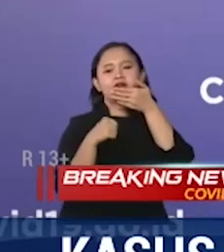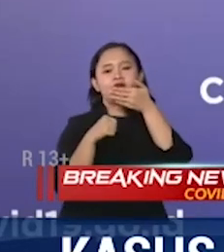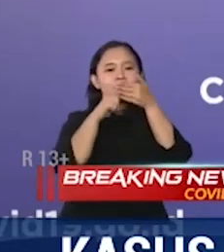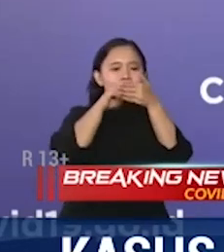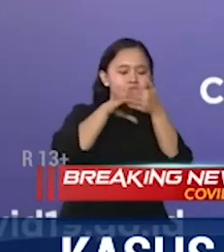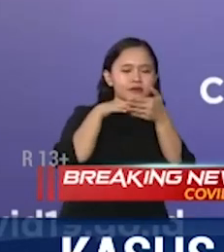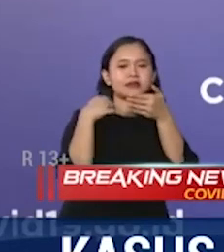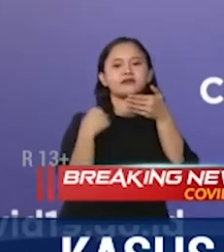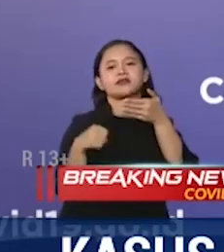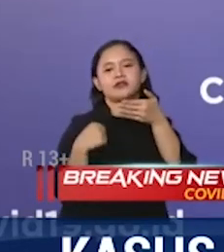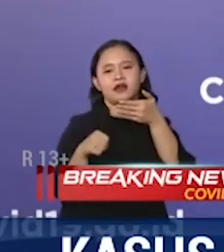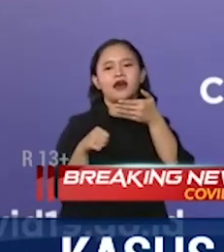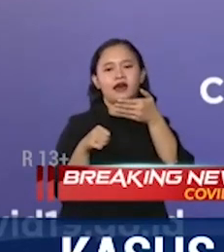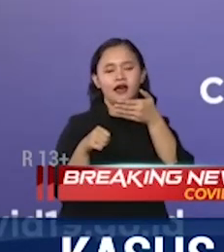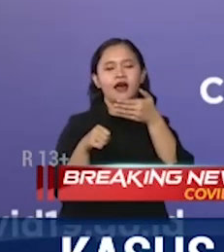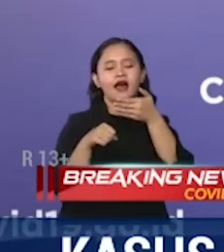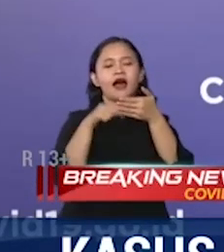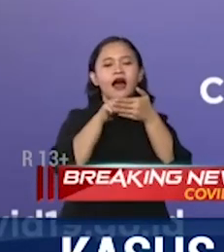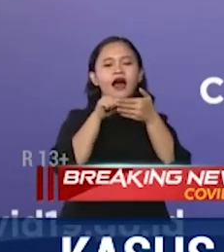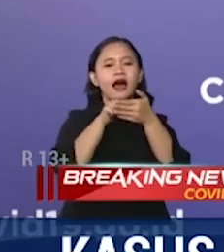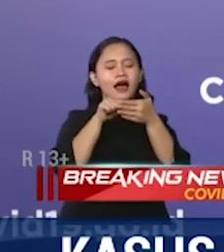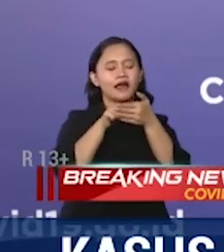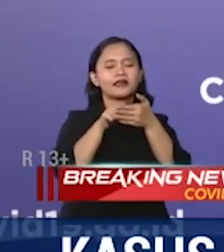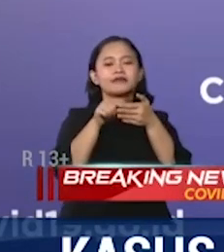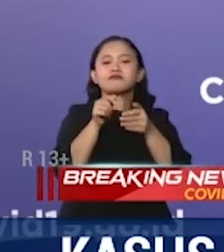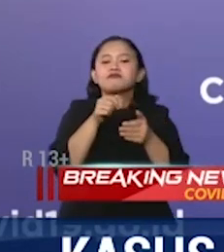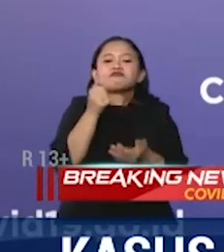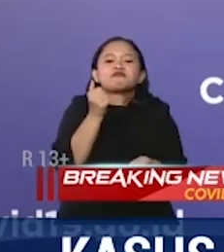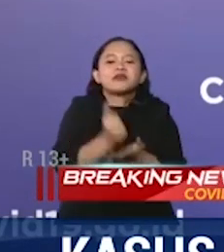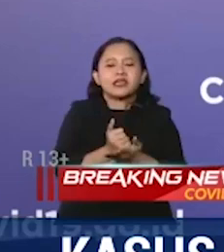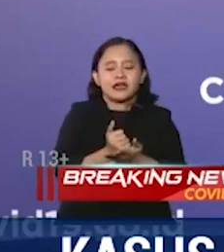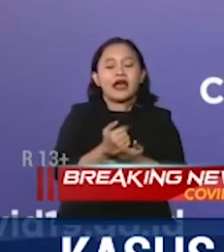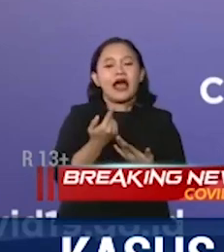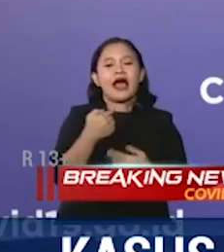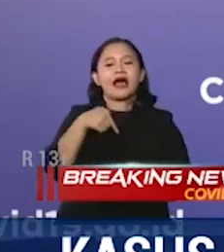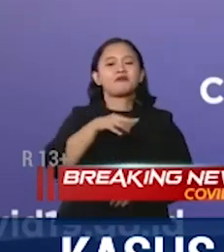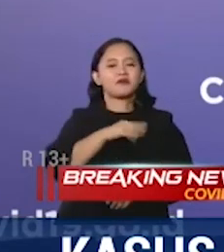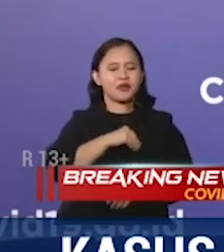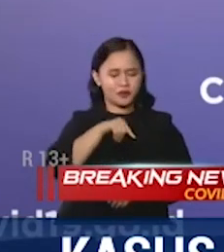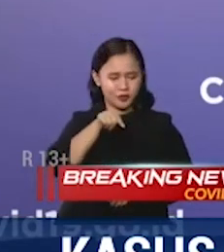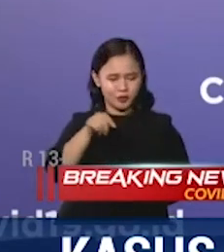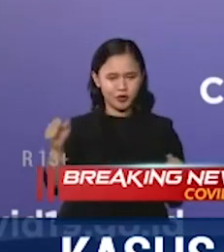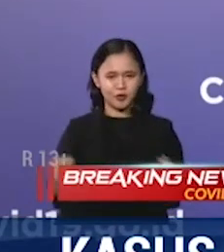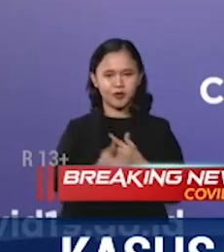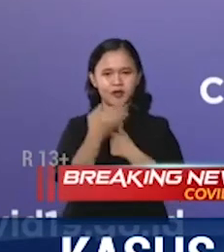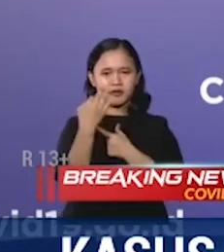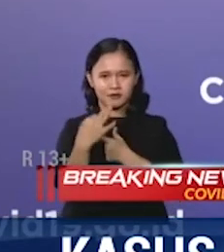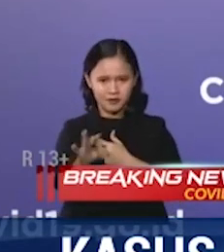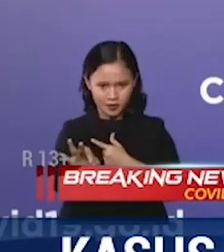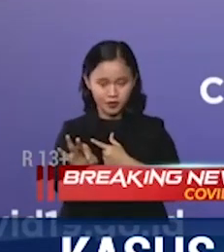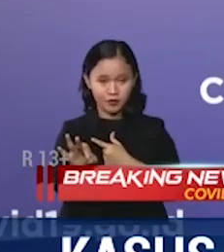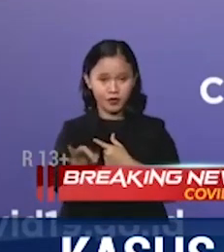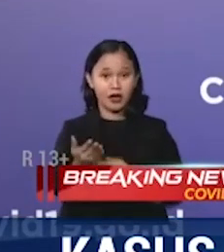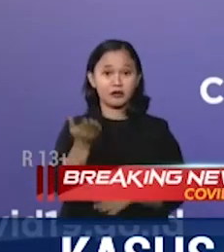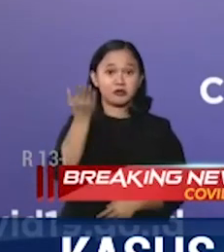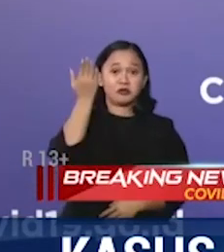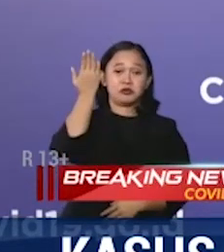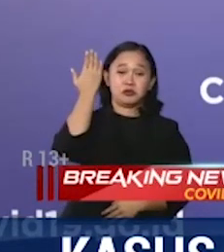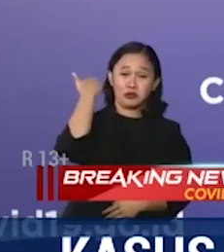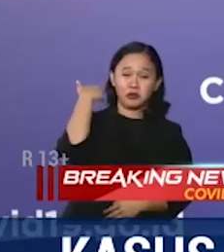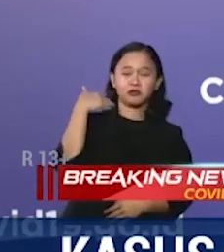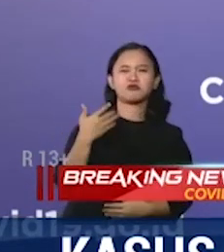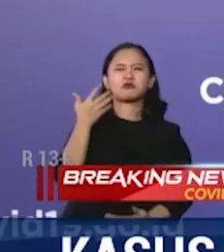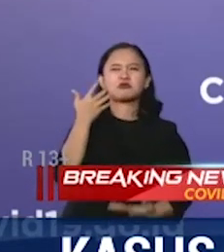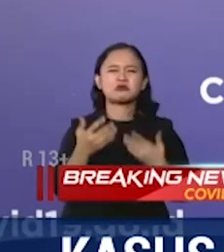sekitarnya Hal inilah yang disebut dengan kebiasaan baru yang dulu mungkin jika kita